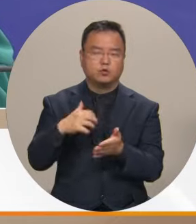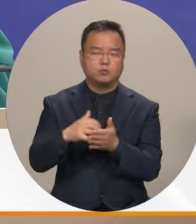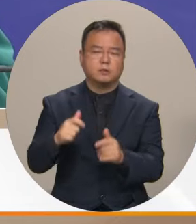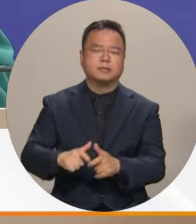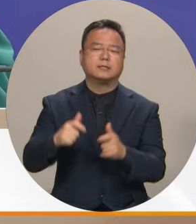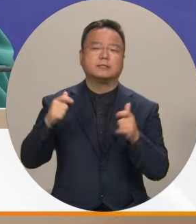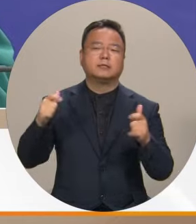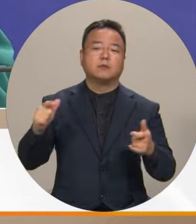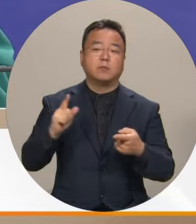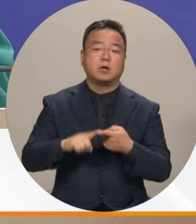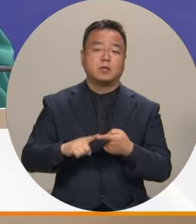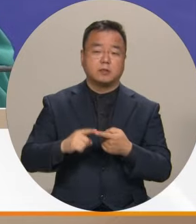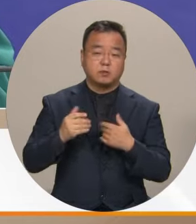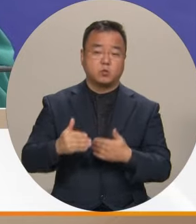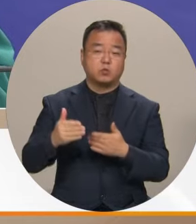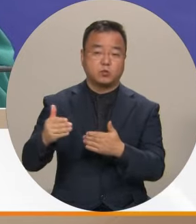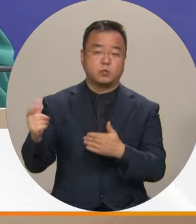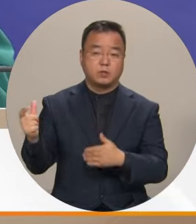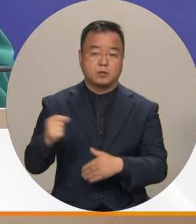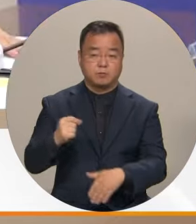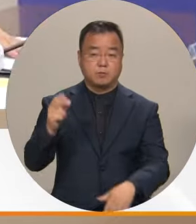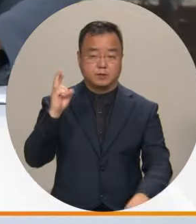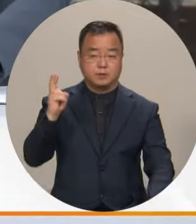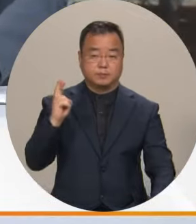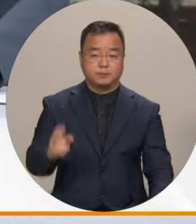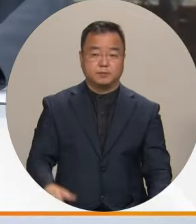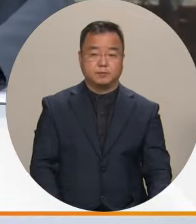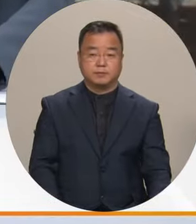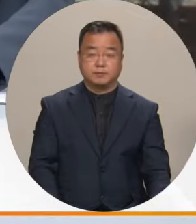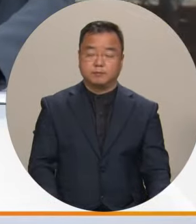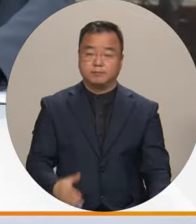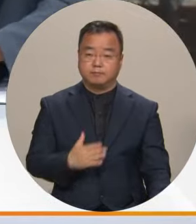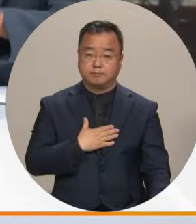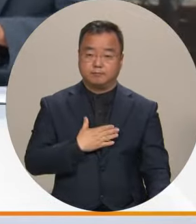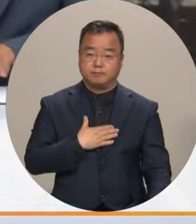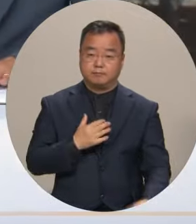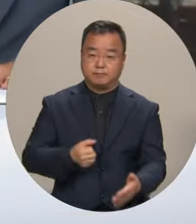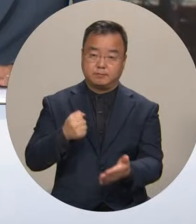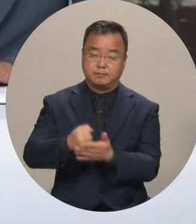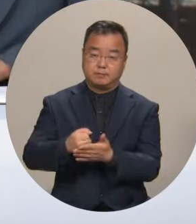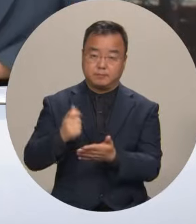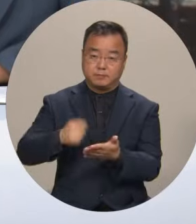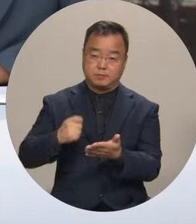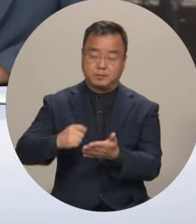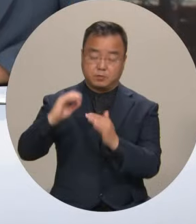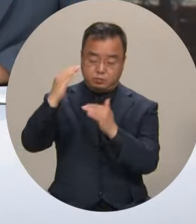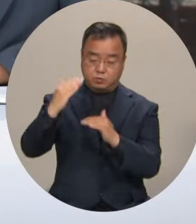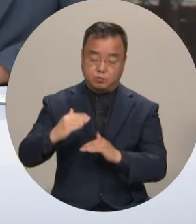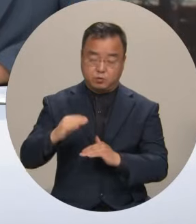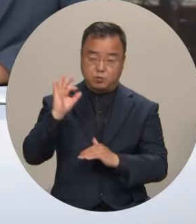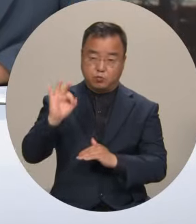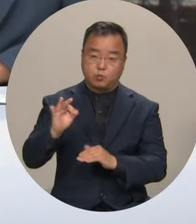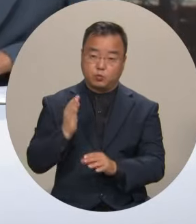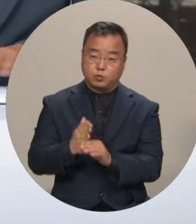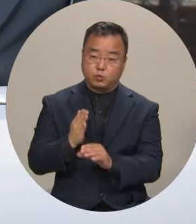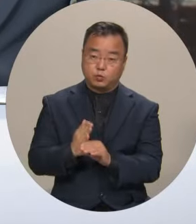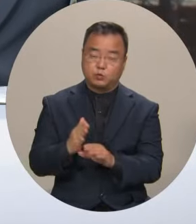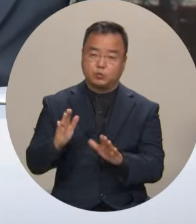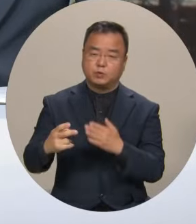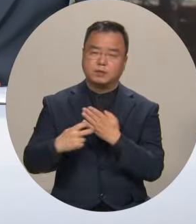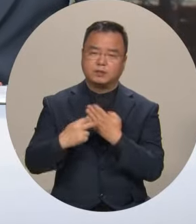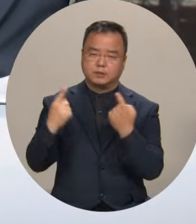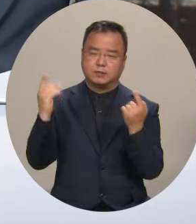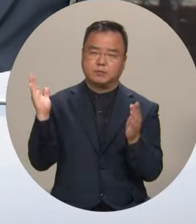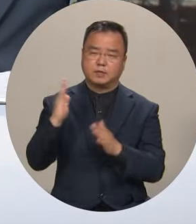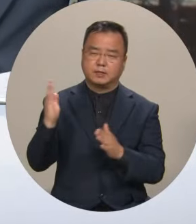절차가 조속히 마무리될 것으로 보입니다 예 저도 지금 판단 판결문을 보면서 진행하고 있는데 어쨌든이 의대생들이